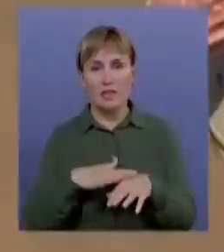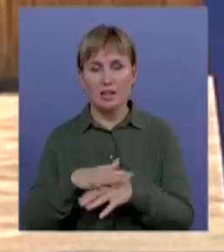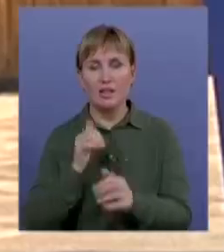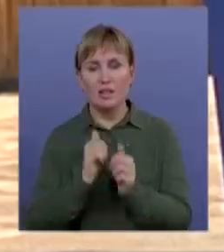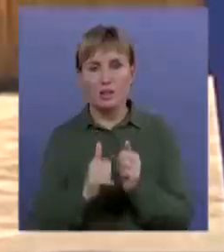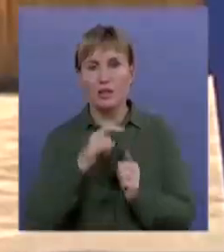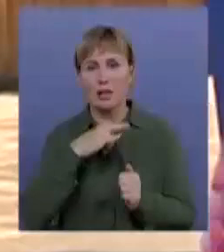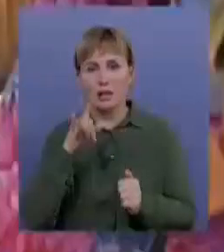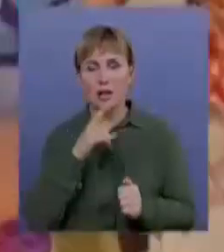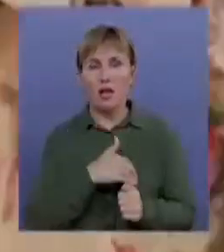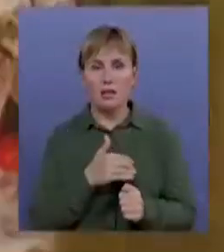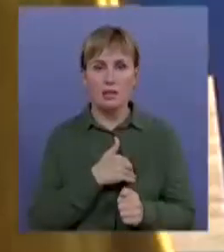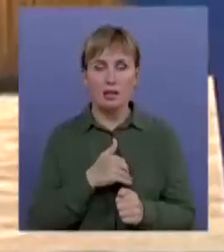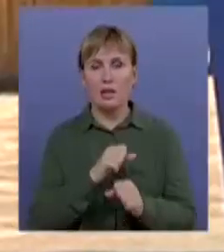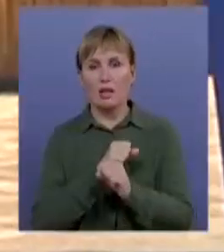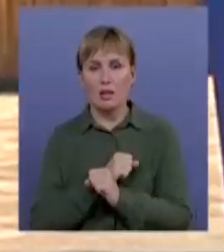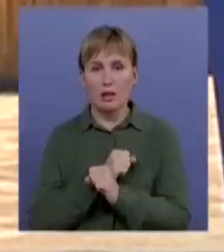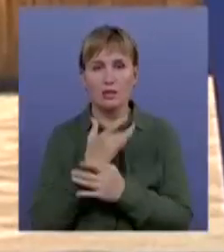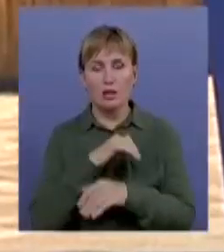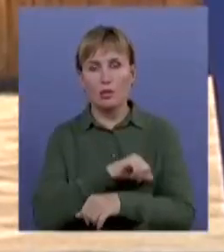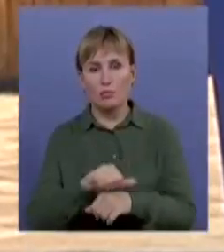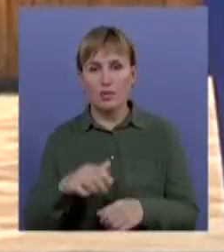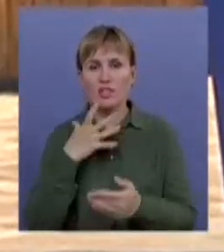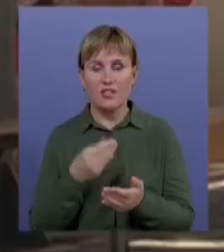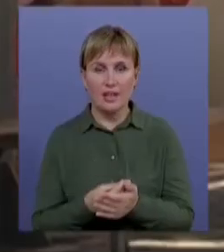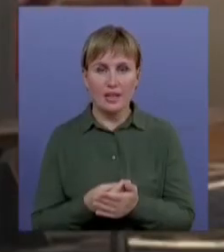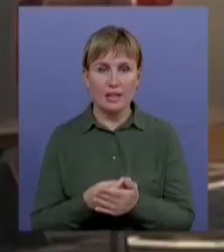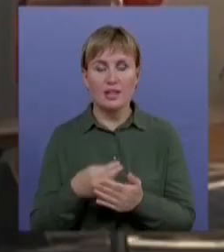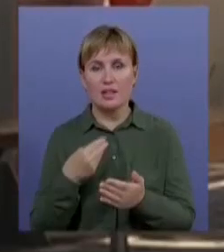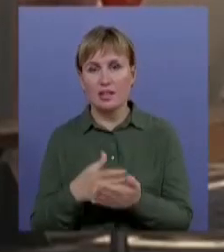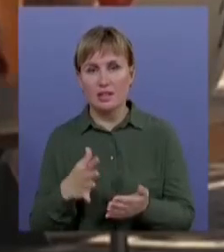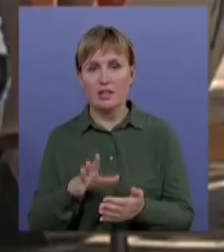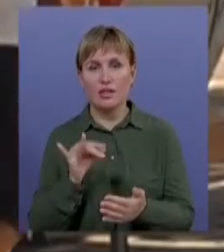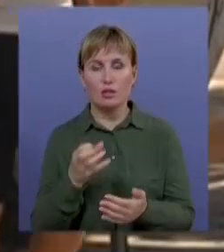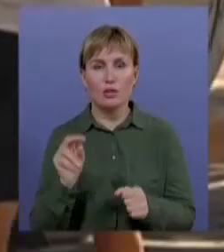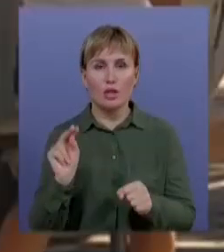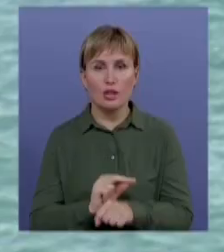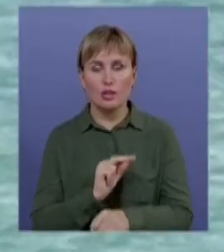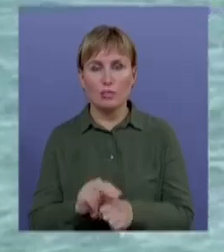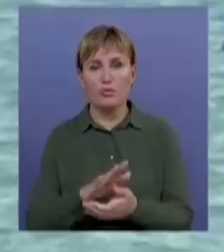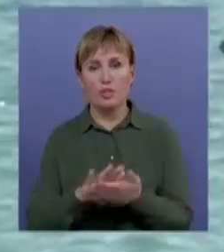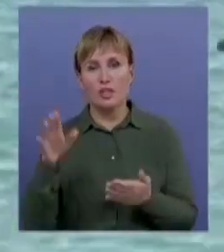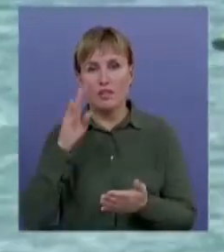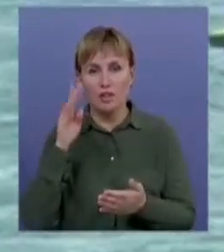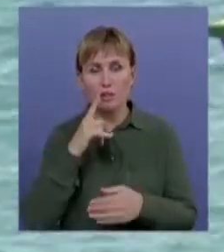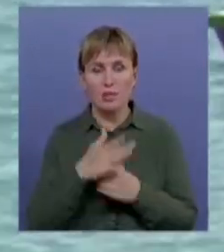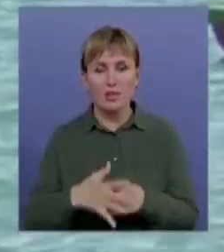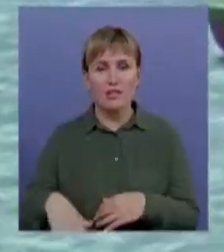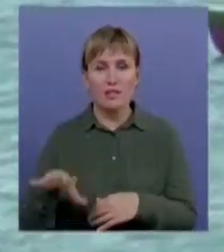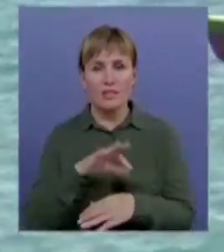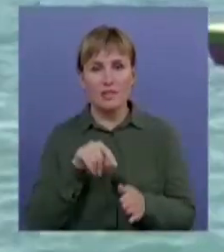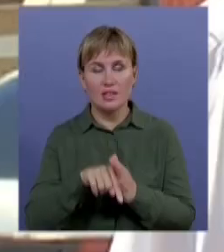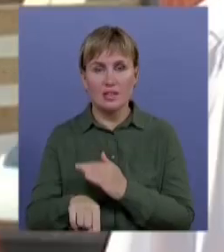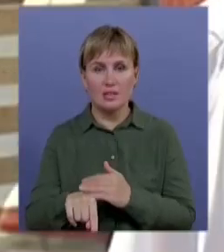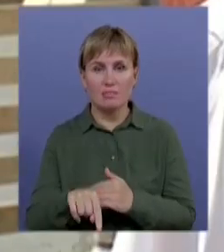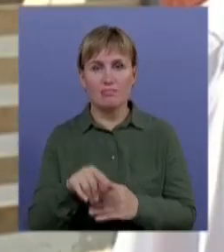чаще казахстанцы предпочитают лазурным зарубежным берегам свои, не столь дорогие, да еще и лечебные. В чистой воде почти вся таблица